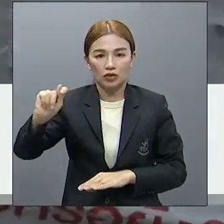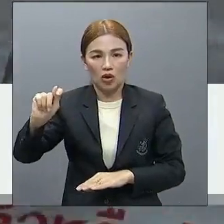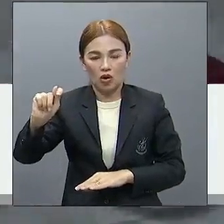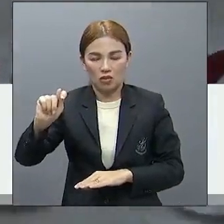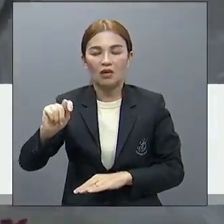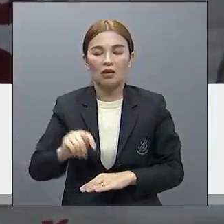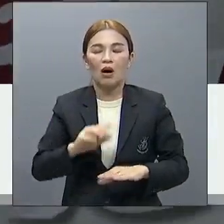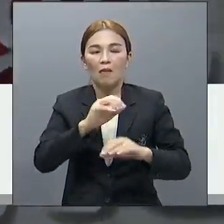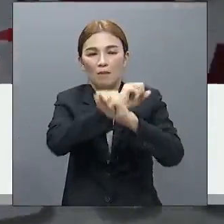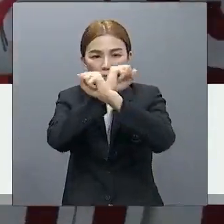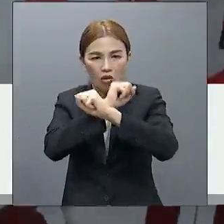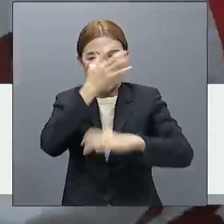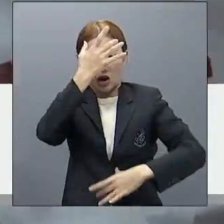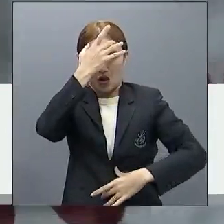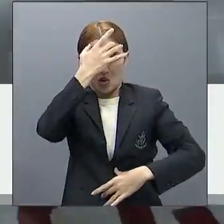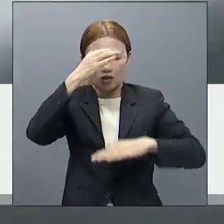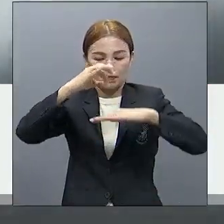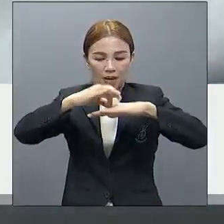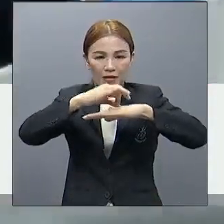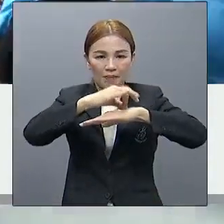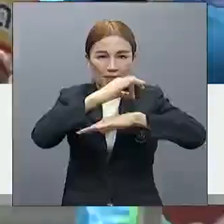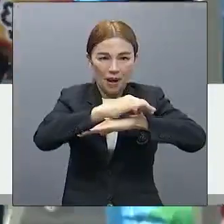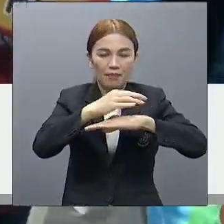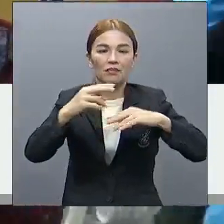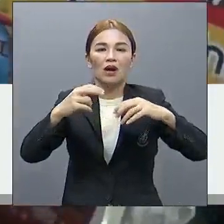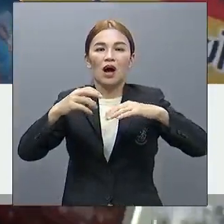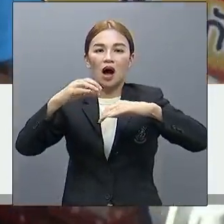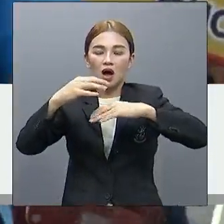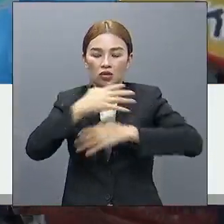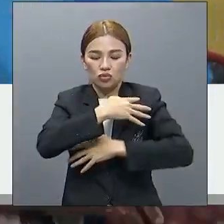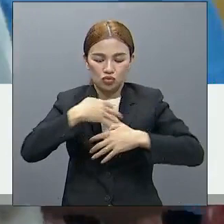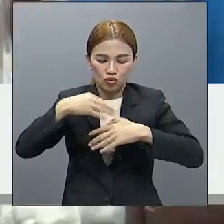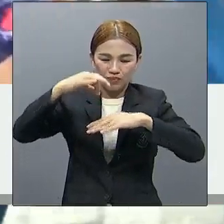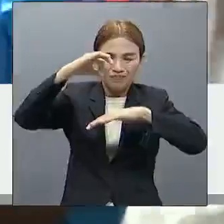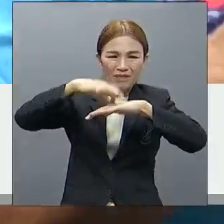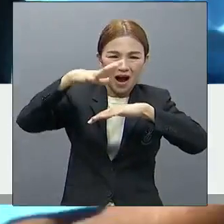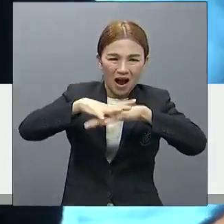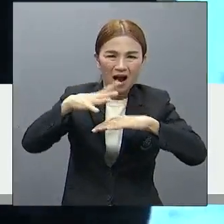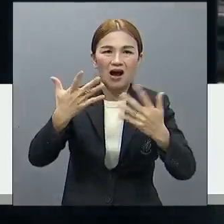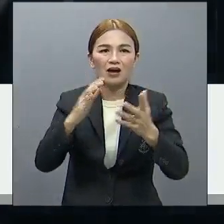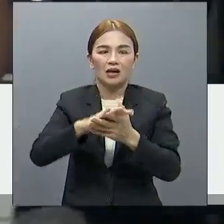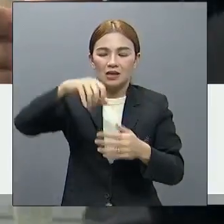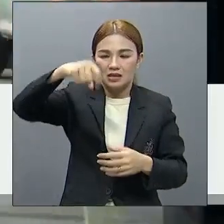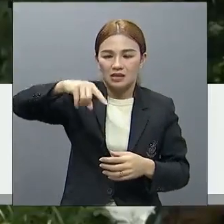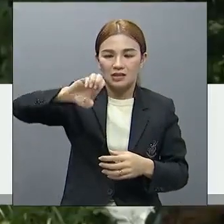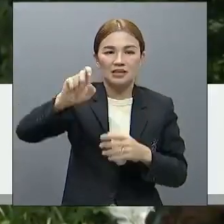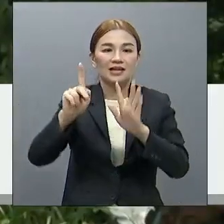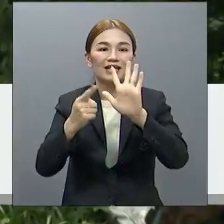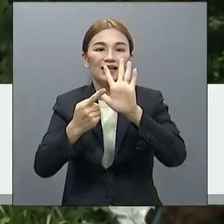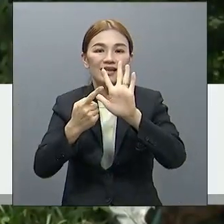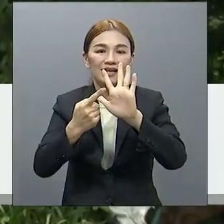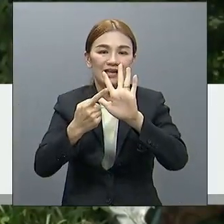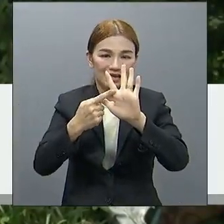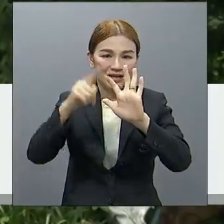ทั้งไข้เลือดออกไข้ปวดข้อยุงลายและโรคติดเชื้อไวรัสซิการ์ค่ะผ่านมาตรการ